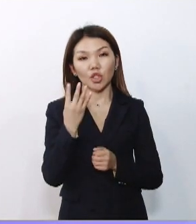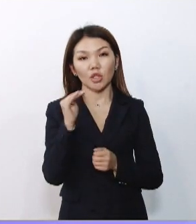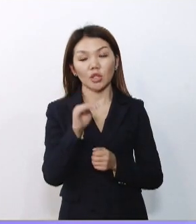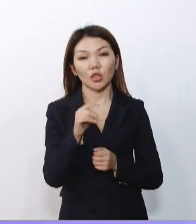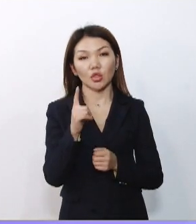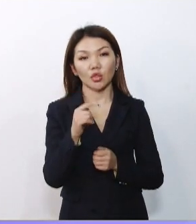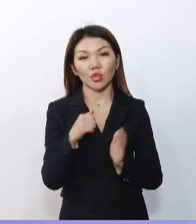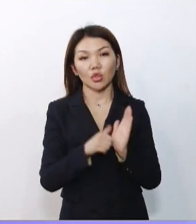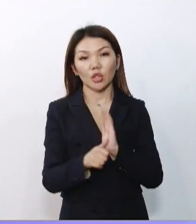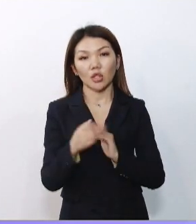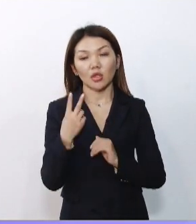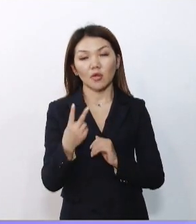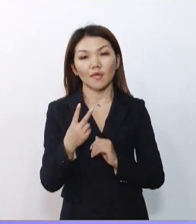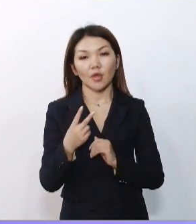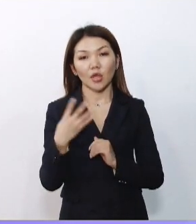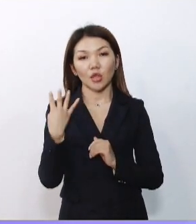4162